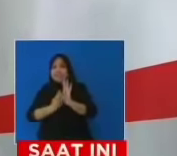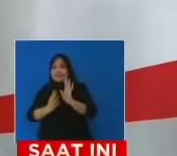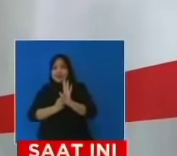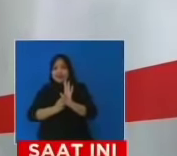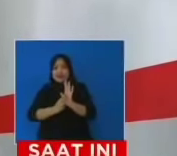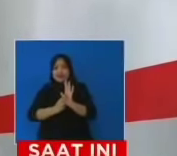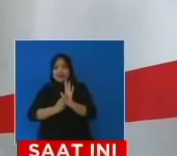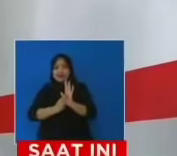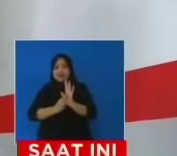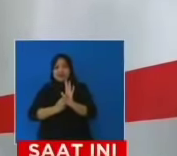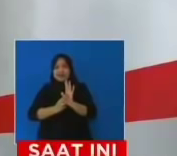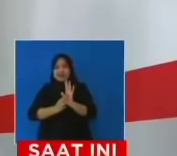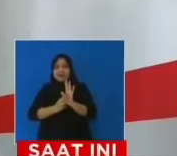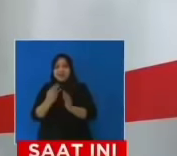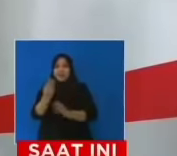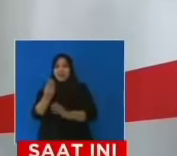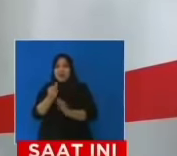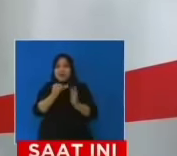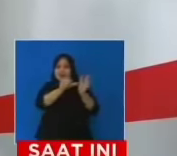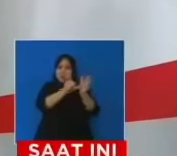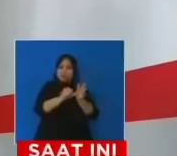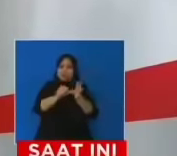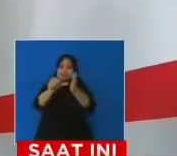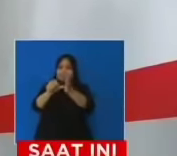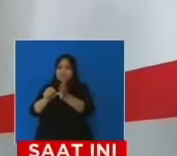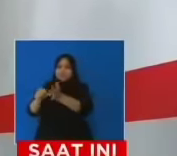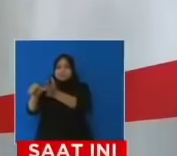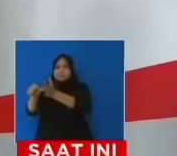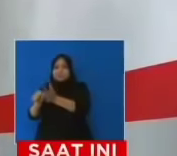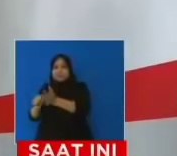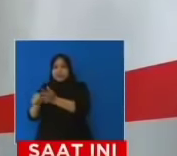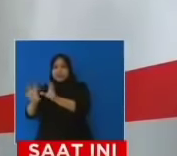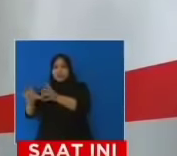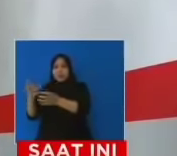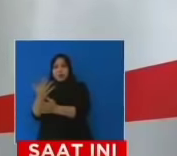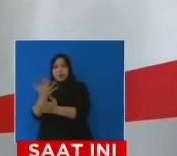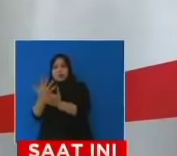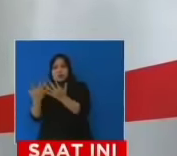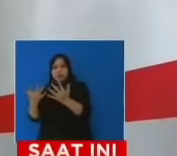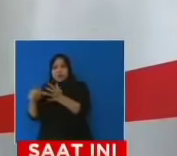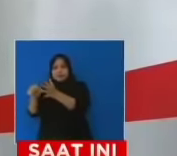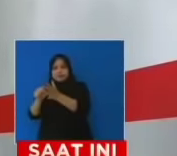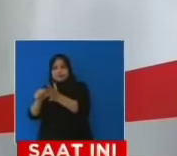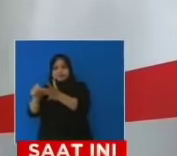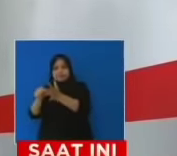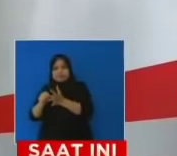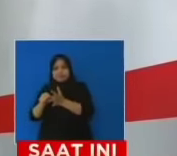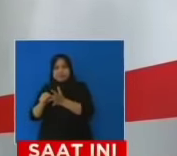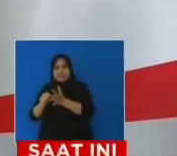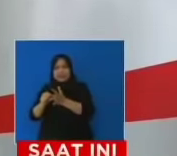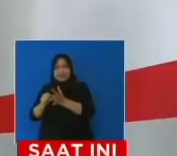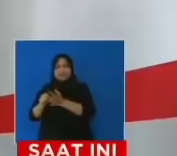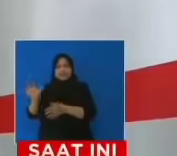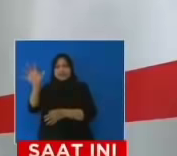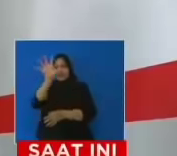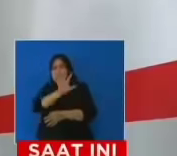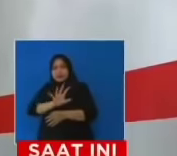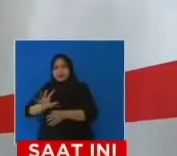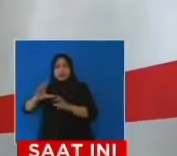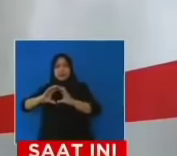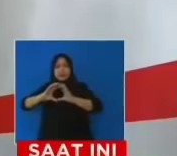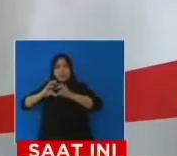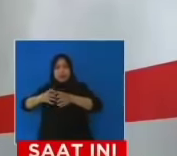yang merupakan donasi dari semua kelompok masyarakat, bahkan dari seluruh dunia,